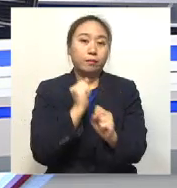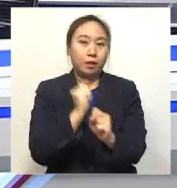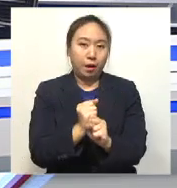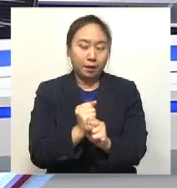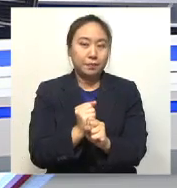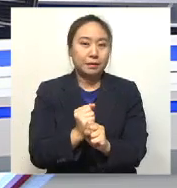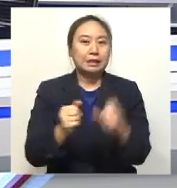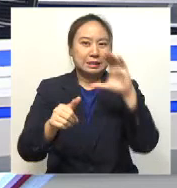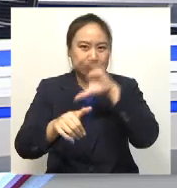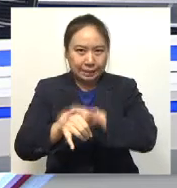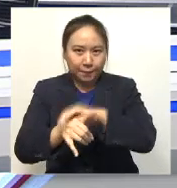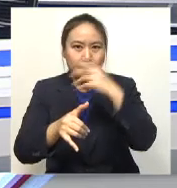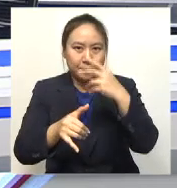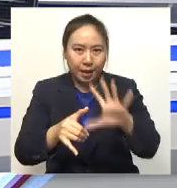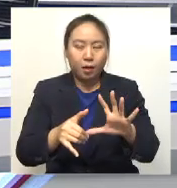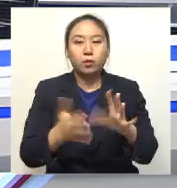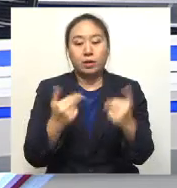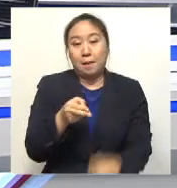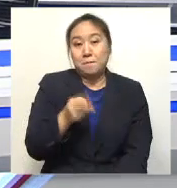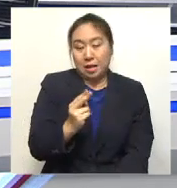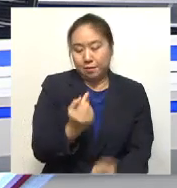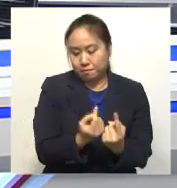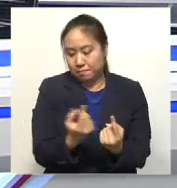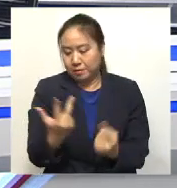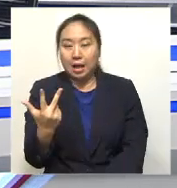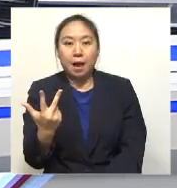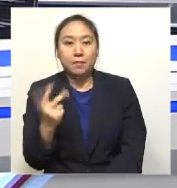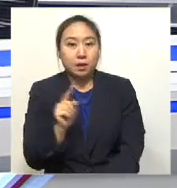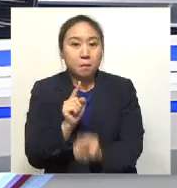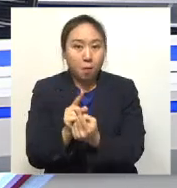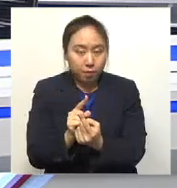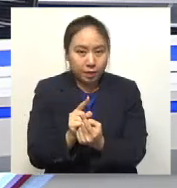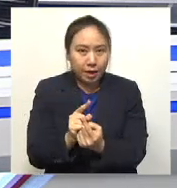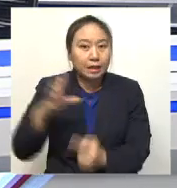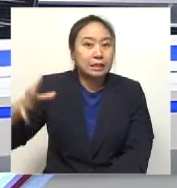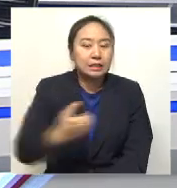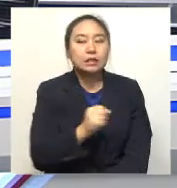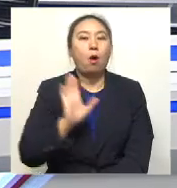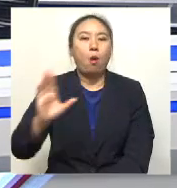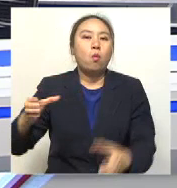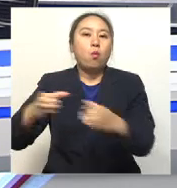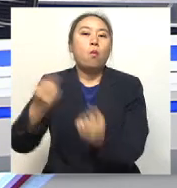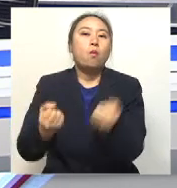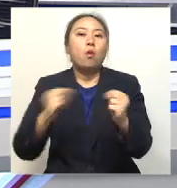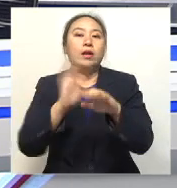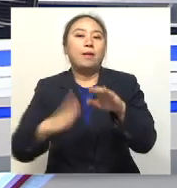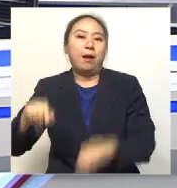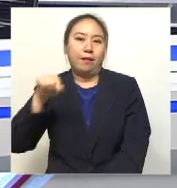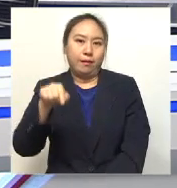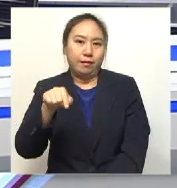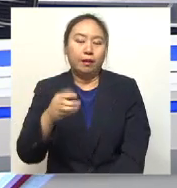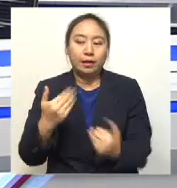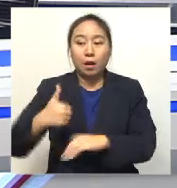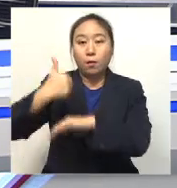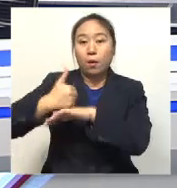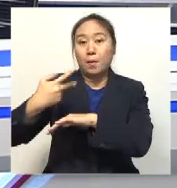มีการจับกุมแล้วแล้วก็ยืนยันว่าปืนทั้ง3กระบอกที่พบเนี่ยตรวจยึดได้จากกลุ่มออฟโรดค่ะขณะที่ปลัดอำเ